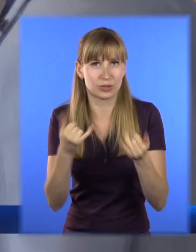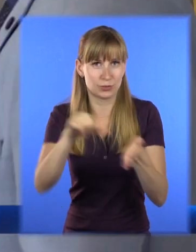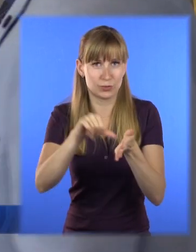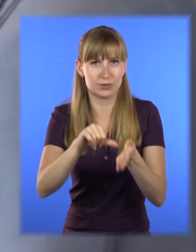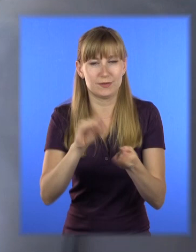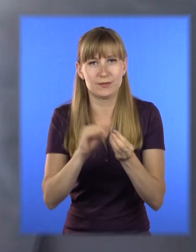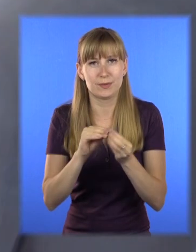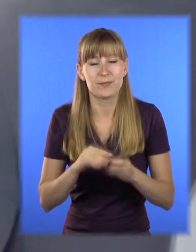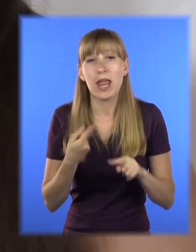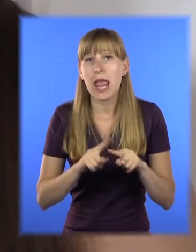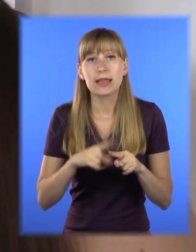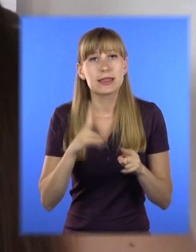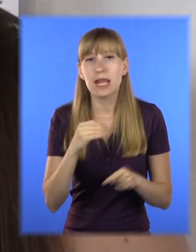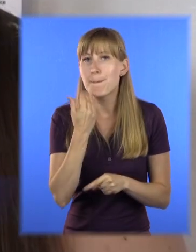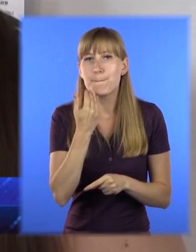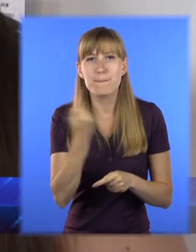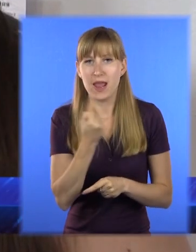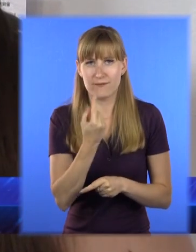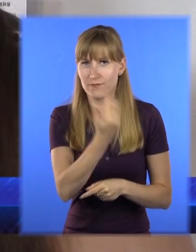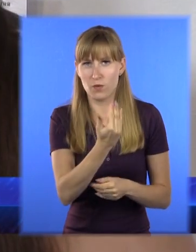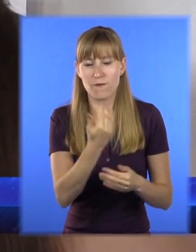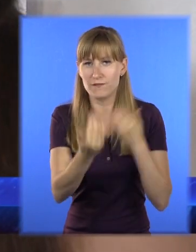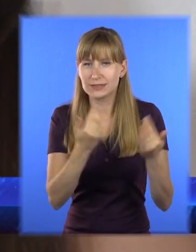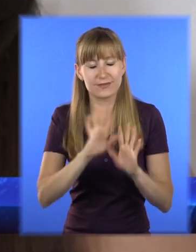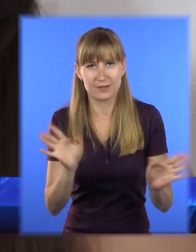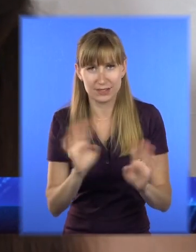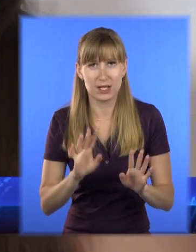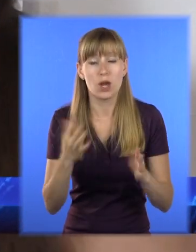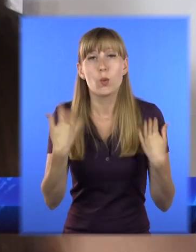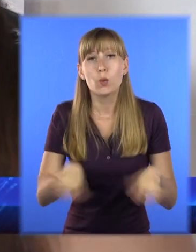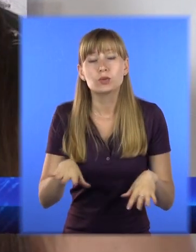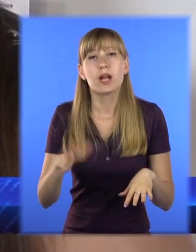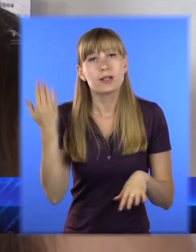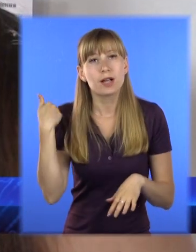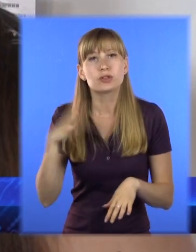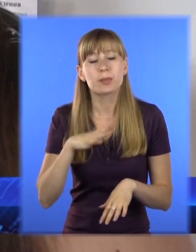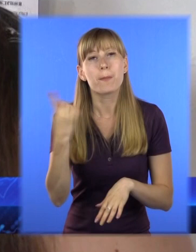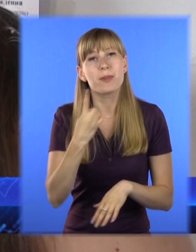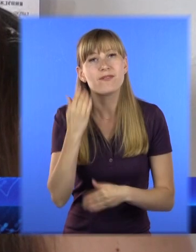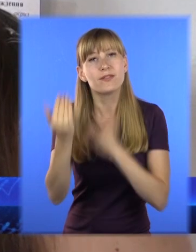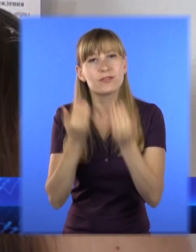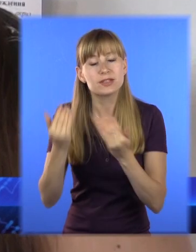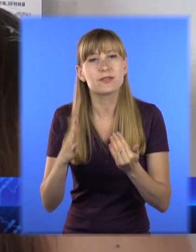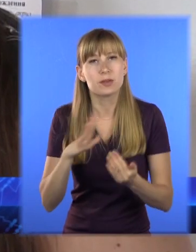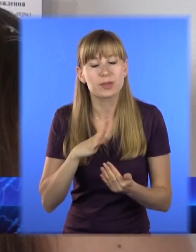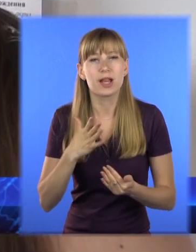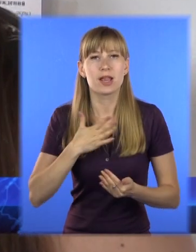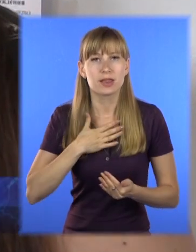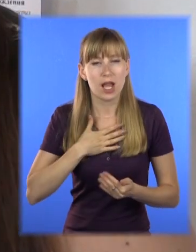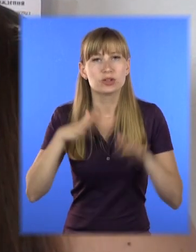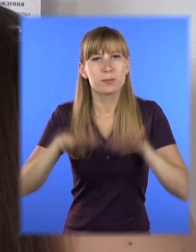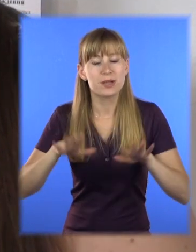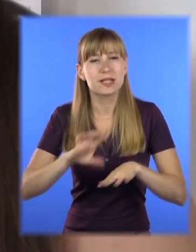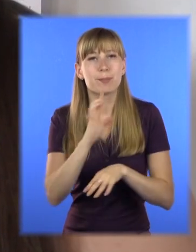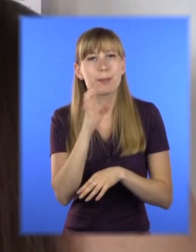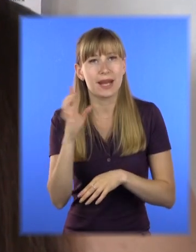юнаку здійснити дебют. Это не первая его выставка. Первая осуществилась у нас в